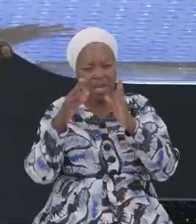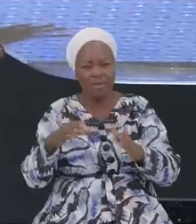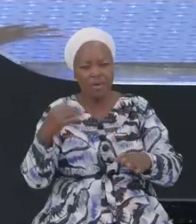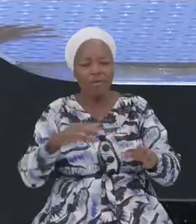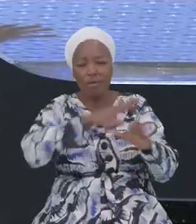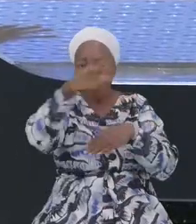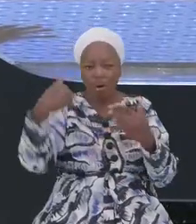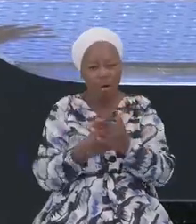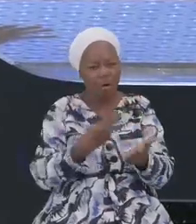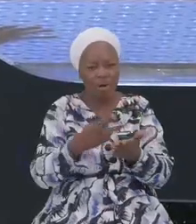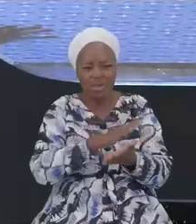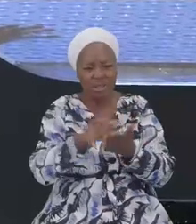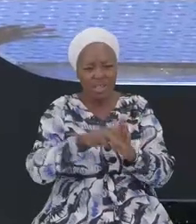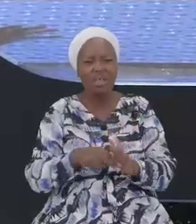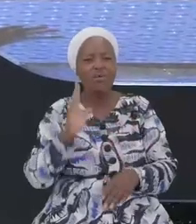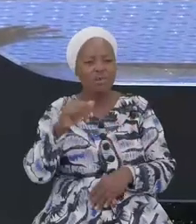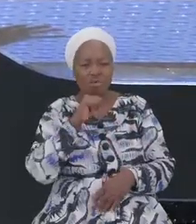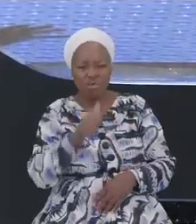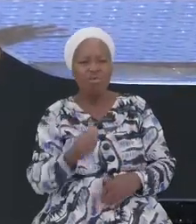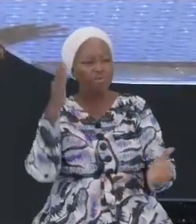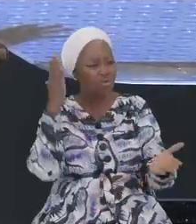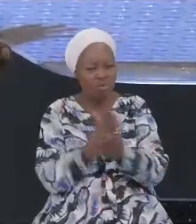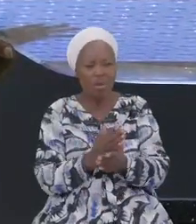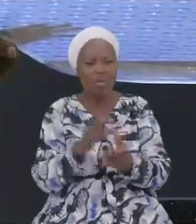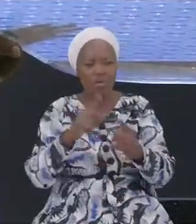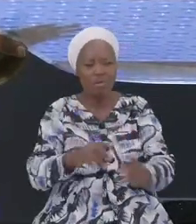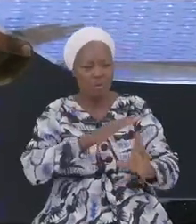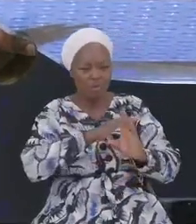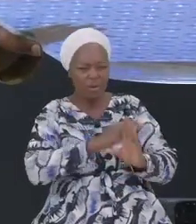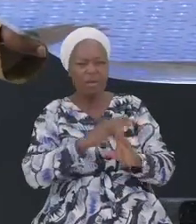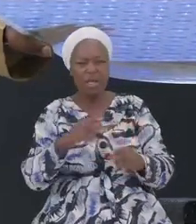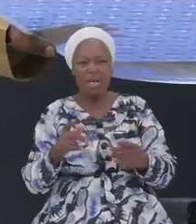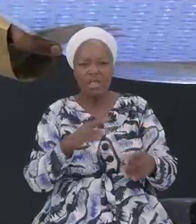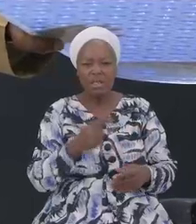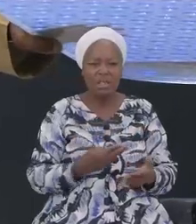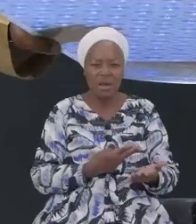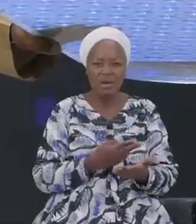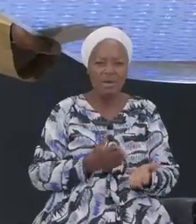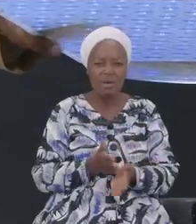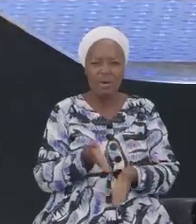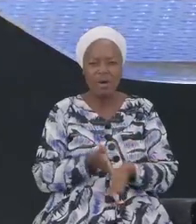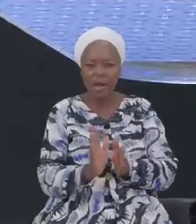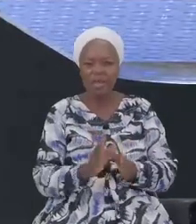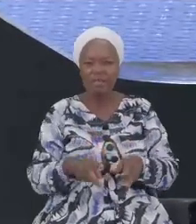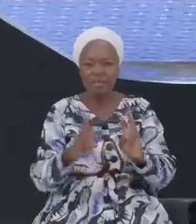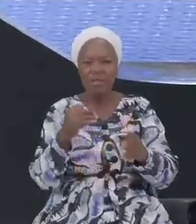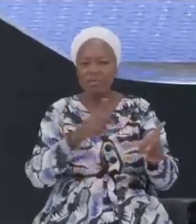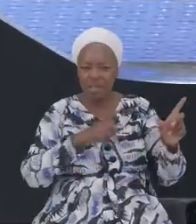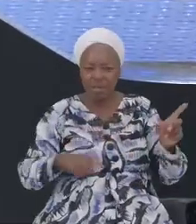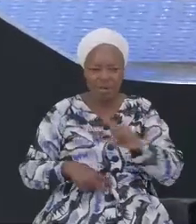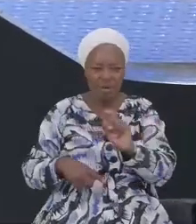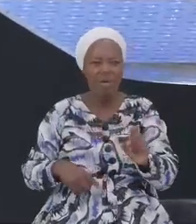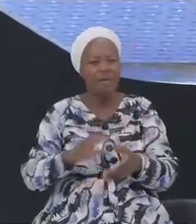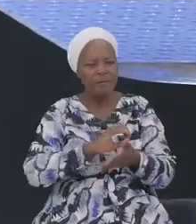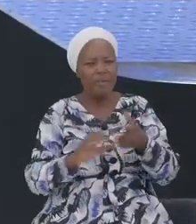toute justice, ne cesseras-tu point de pervertir les voies droites du Seigneur? Verset